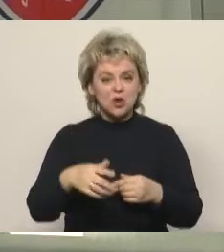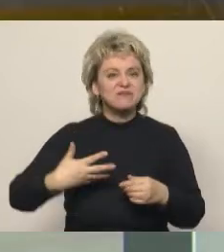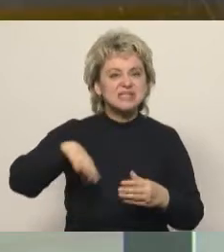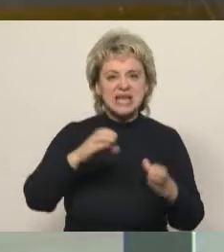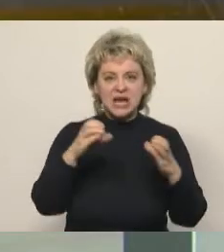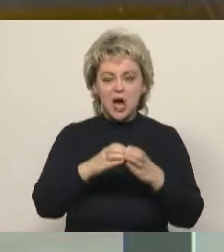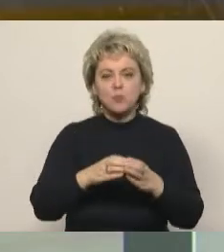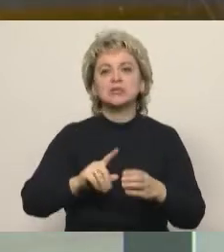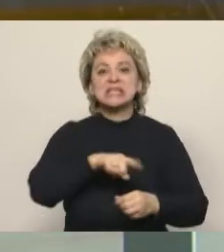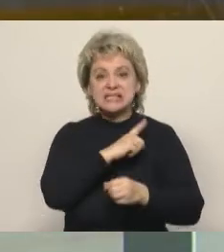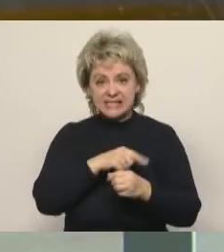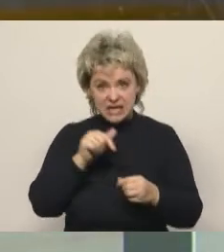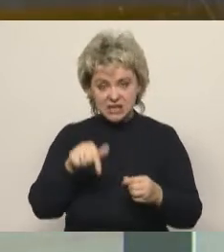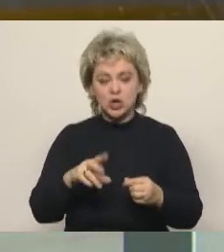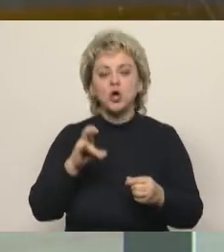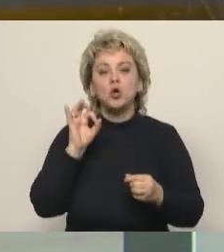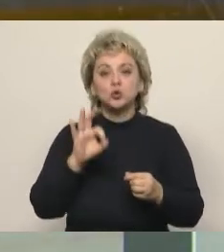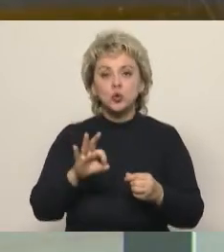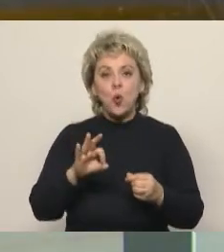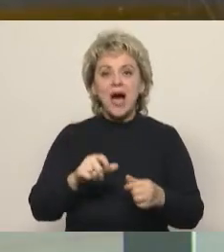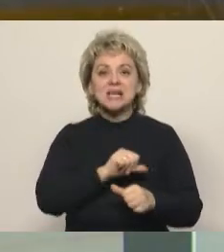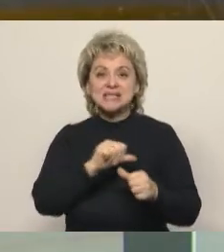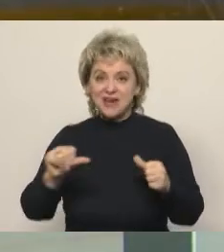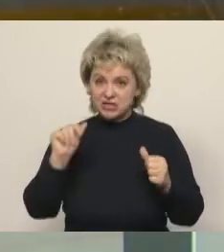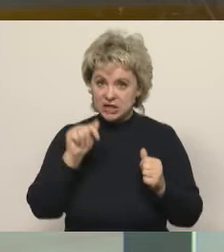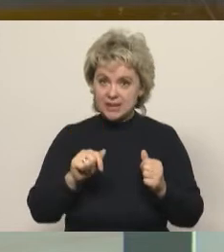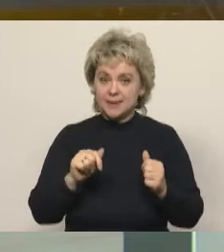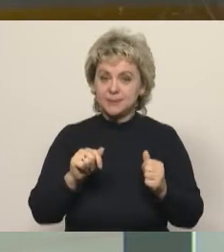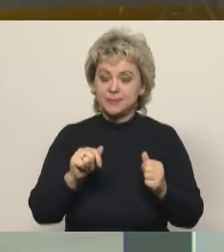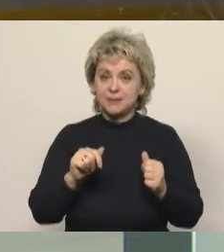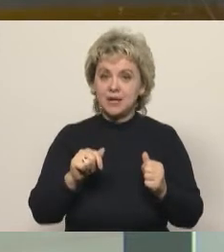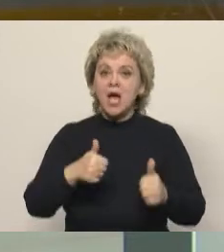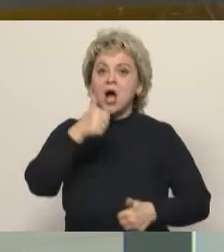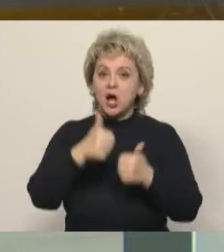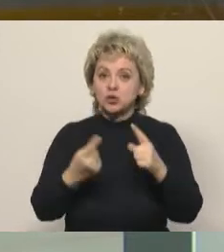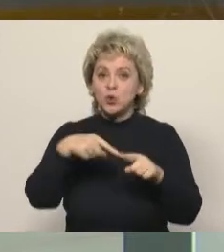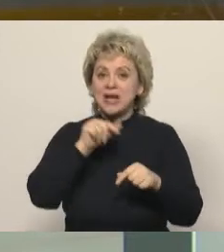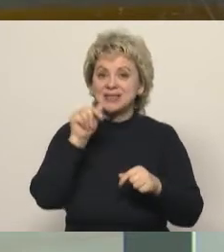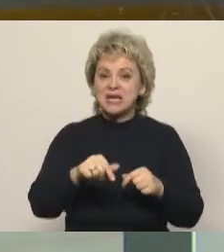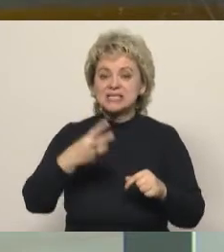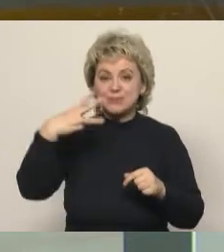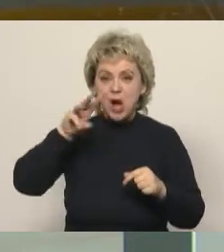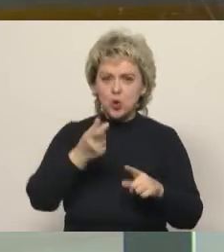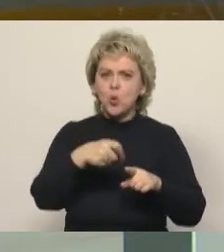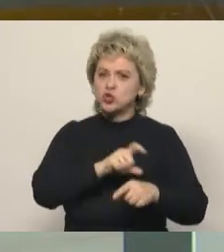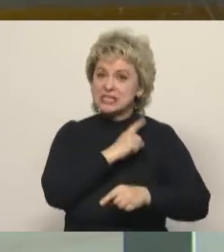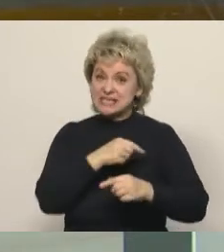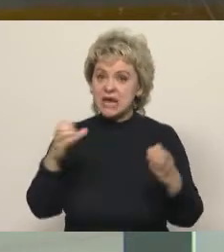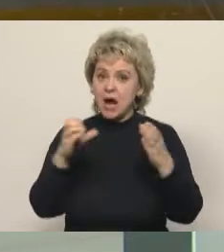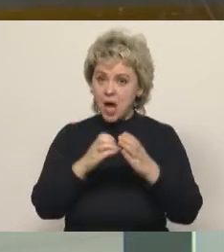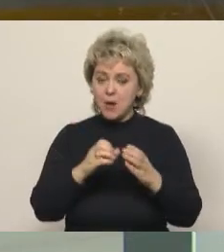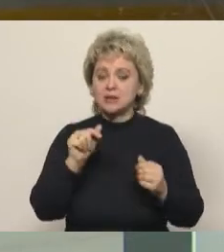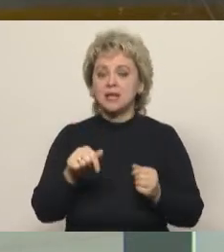команды сильные, значит, но основные конкуренты, значит, это Смоленск, очень сильная